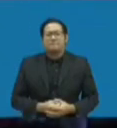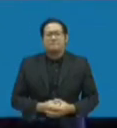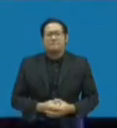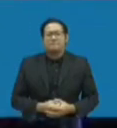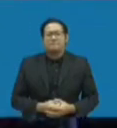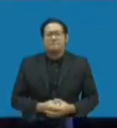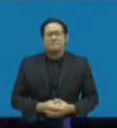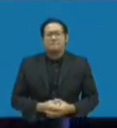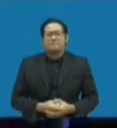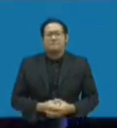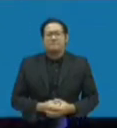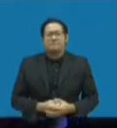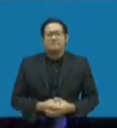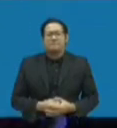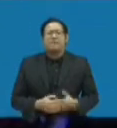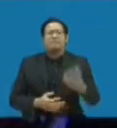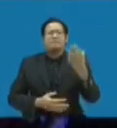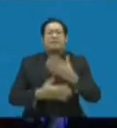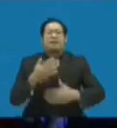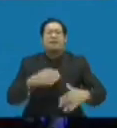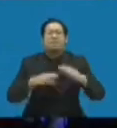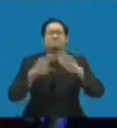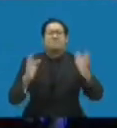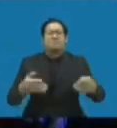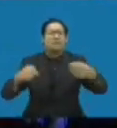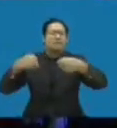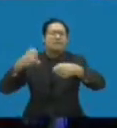para tenis meja